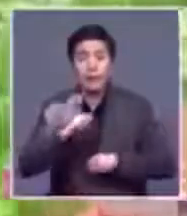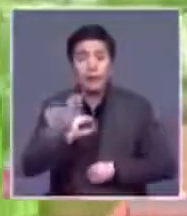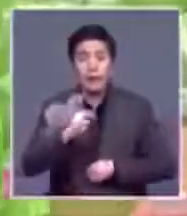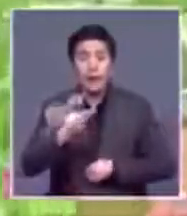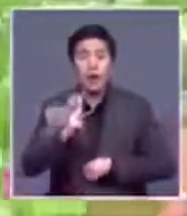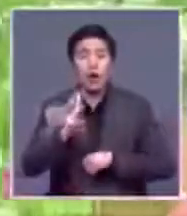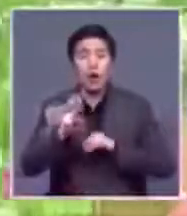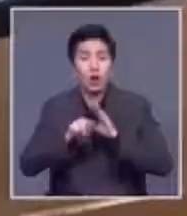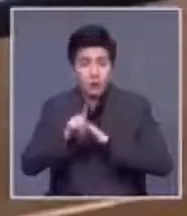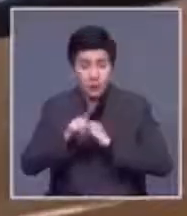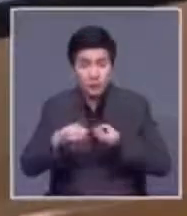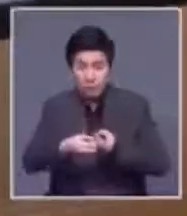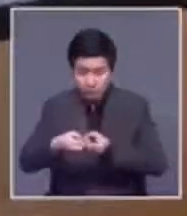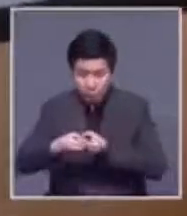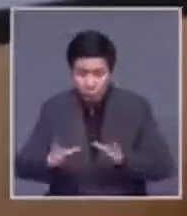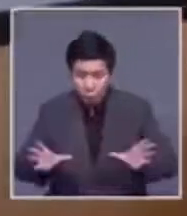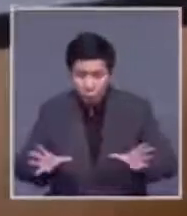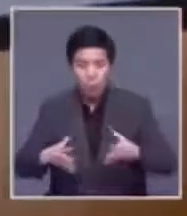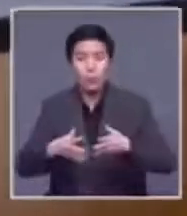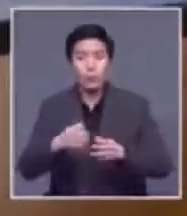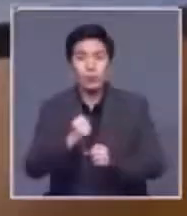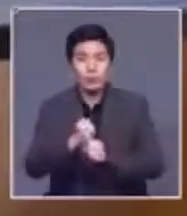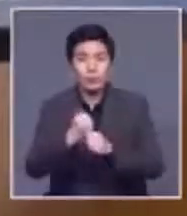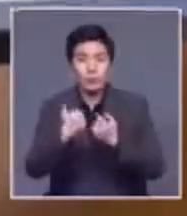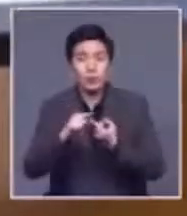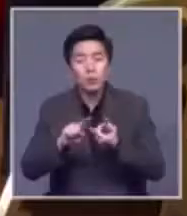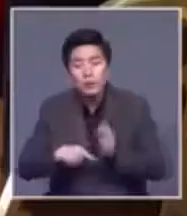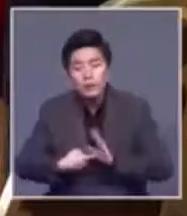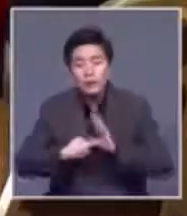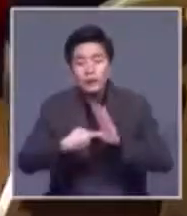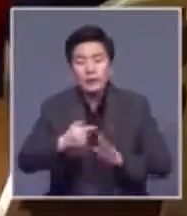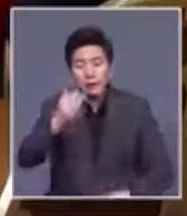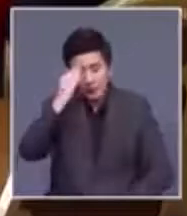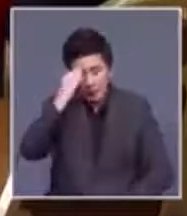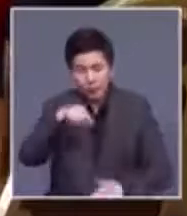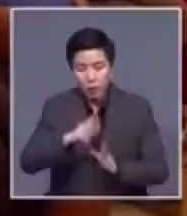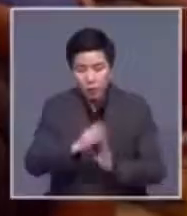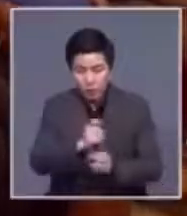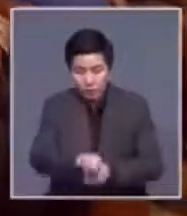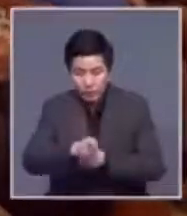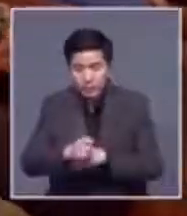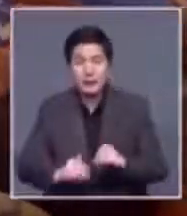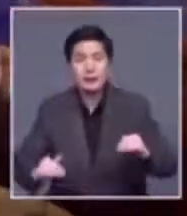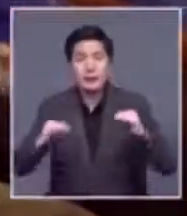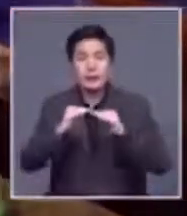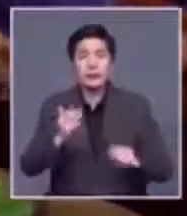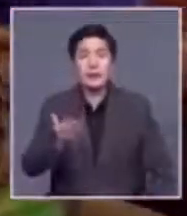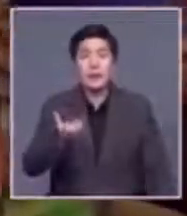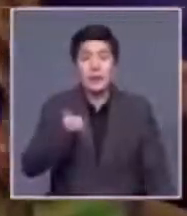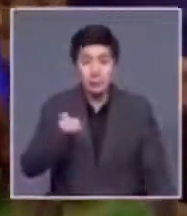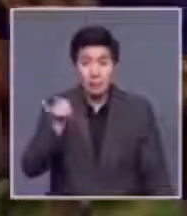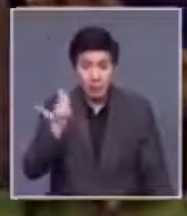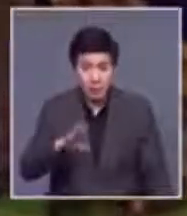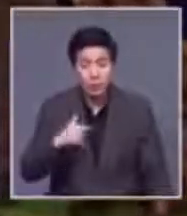การช่วยเหลือเกษตรกรให้เกิดการรวมกลุ่มกันนอกจากจะแสดงให้ทราบว่ากลุ่มเกษตรกรได้รับสิทธิ์เข้าทำกินในพื้นที่ของรัฐแล้ว